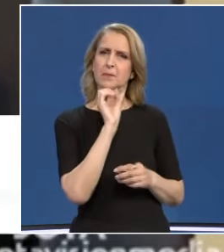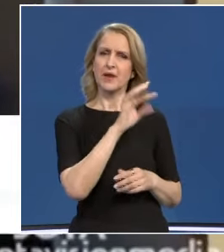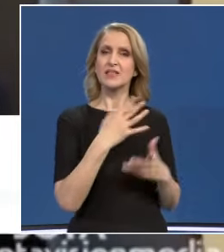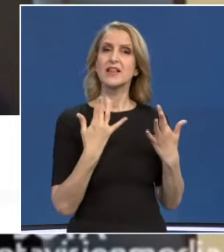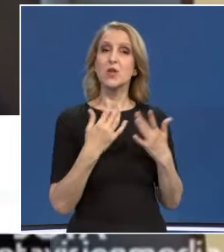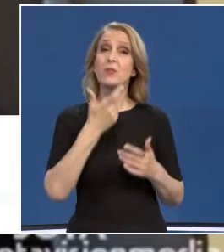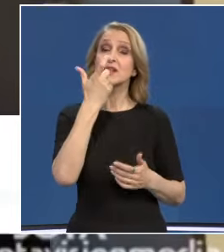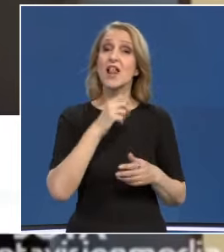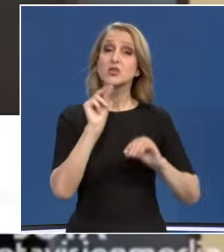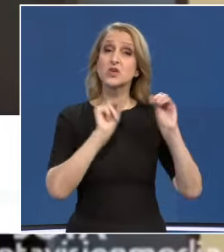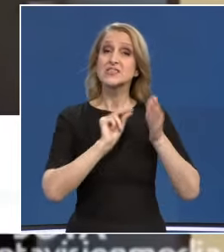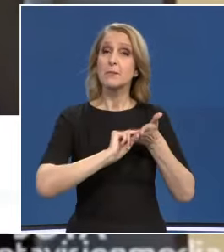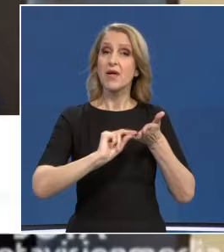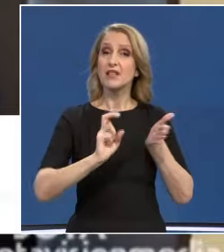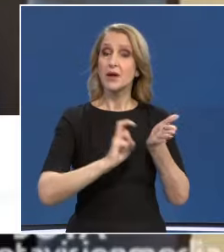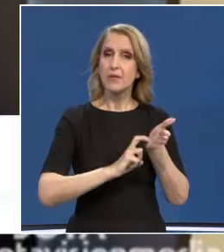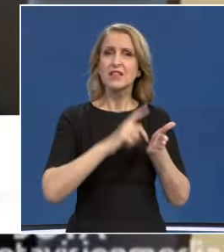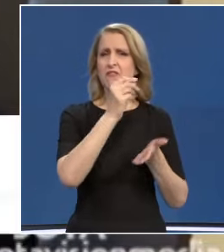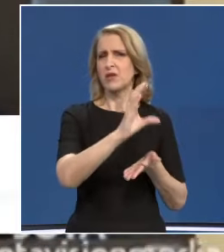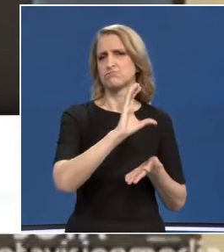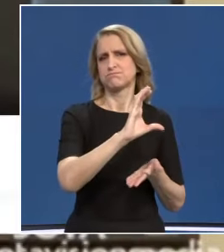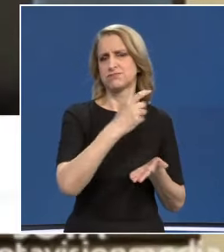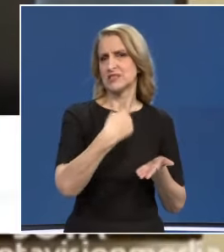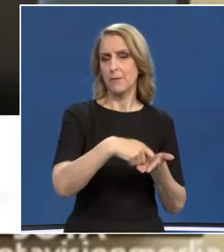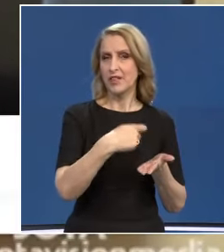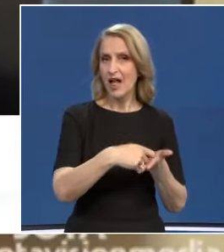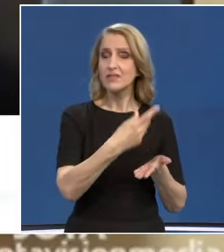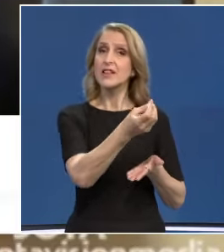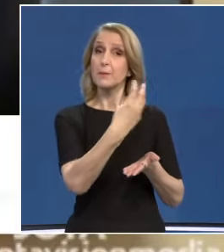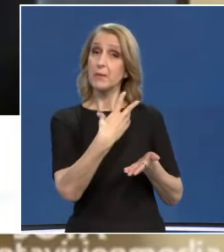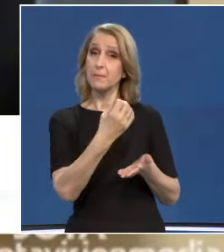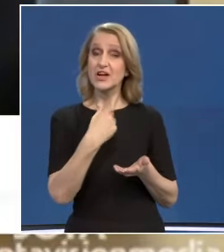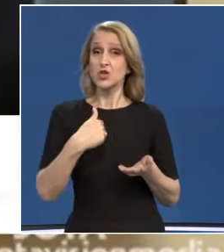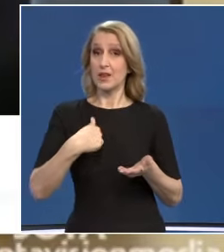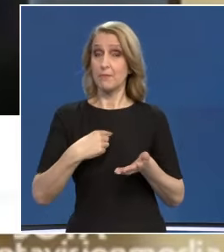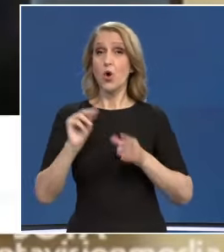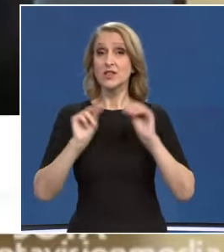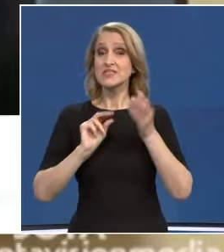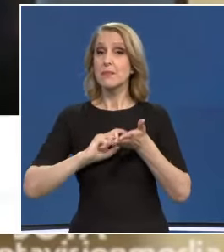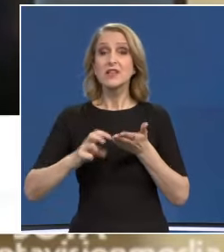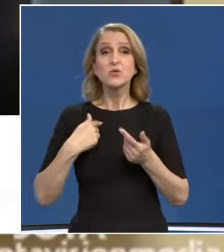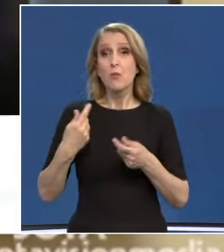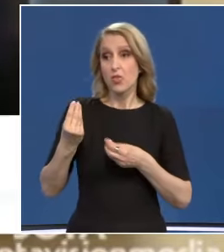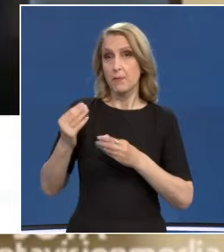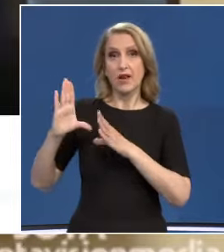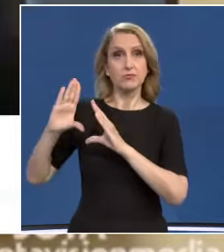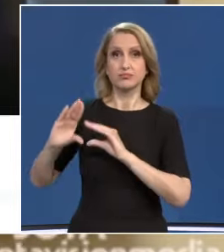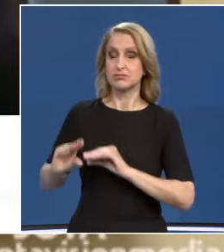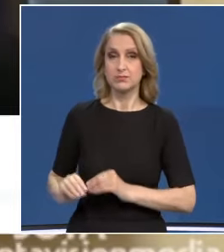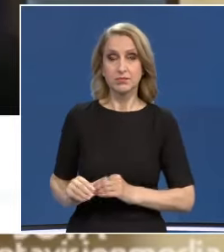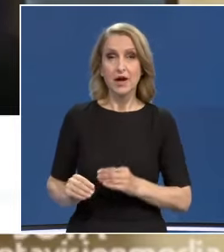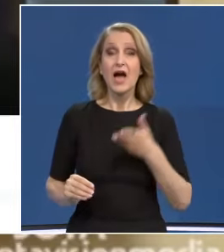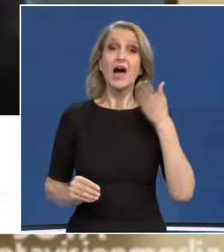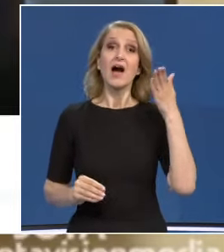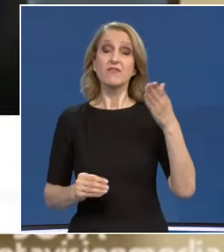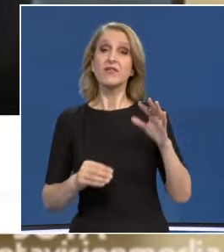можете да използвате огромната си заплата на федерален съдия, за да захранвате личната ми сметка, защото парите ми свършват, а благодарение